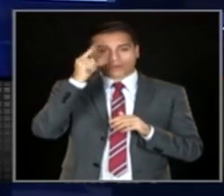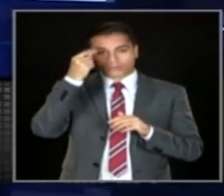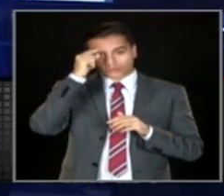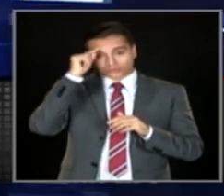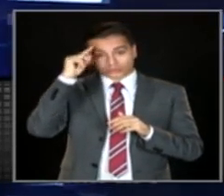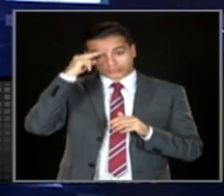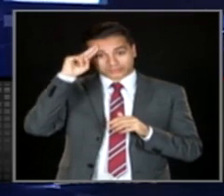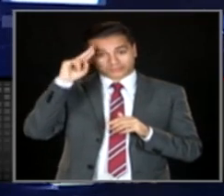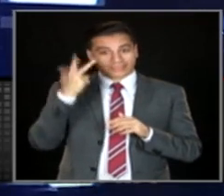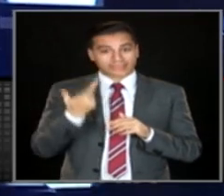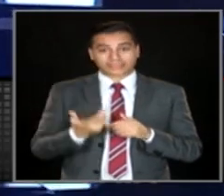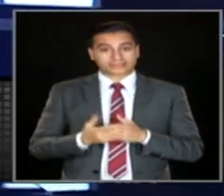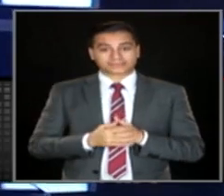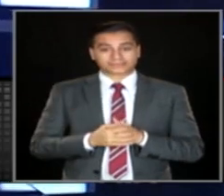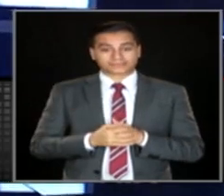2015؟